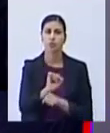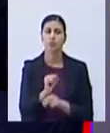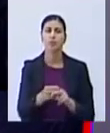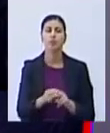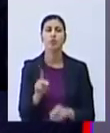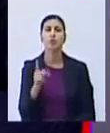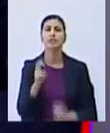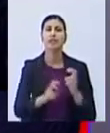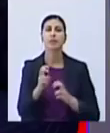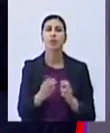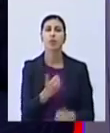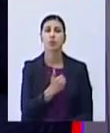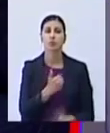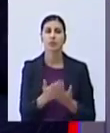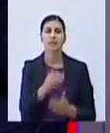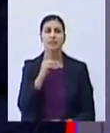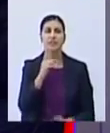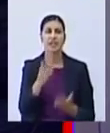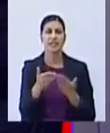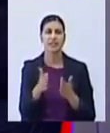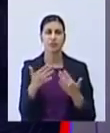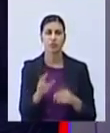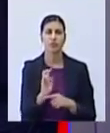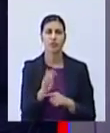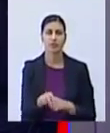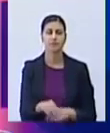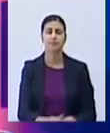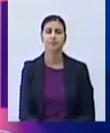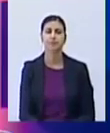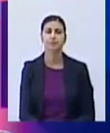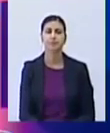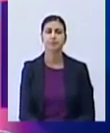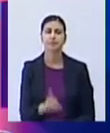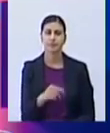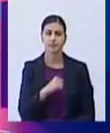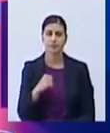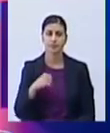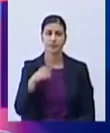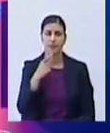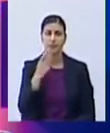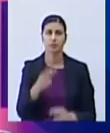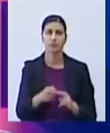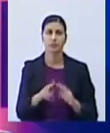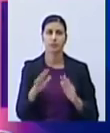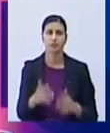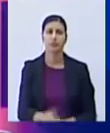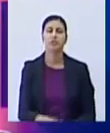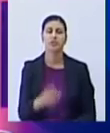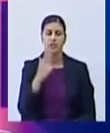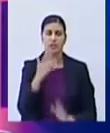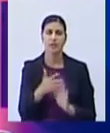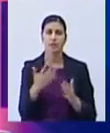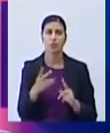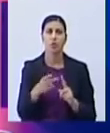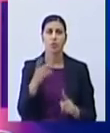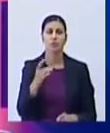რომ ისი წარმოება შეიძლება იმას აქ წვანე გზა გახსნილი აქ. ასე მოდი კონკრეტულად ეს თქვენ საუბრობთ ამ შემთხვევაში ბიზნესის გავთარება. ეს გავიგეთ, უკვე